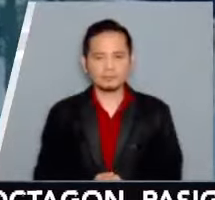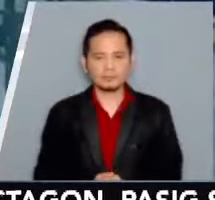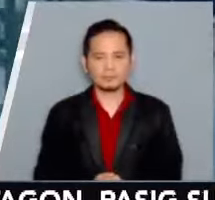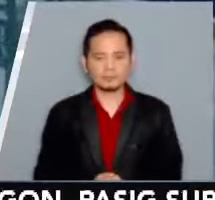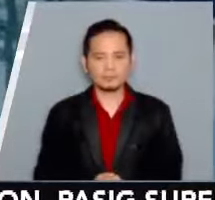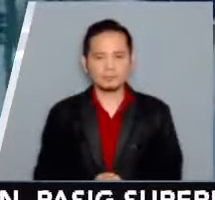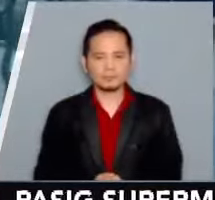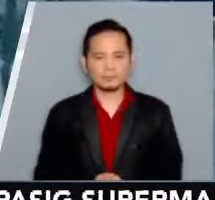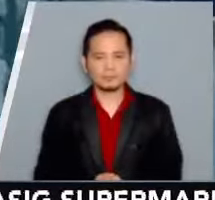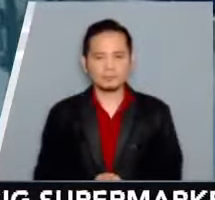news